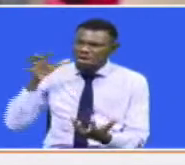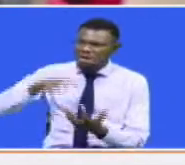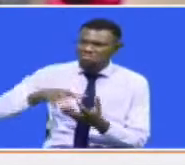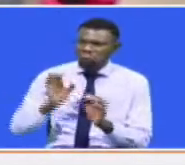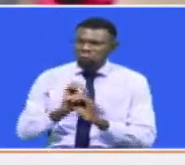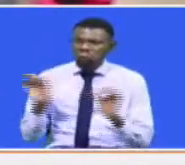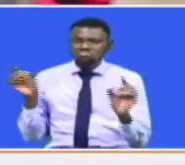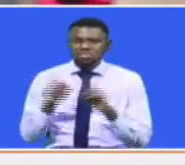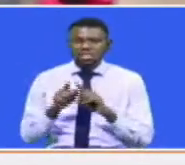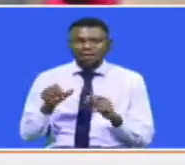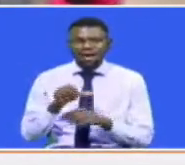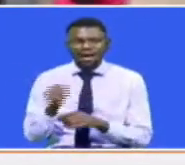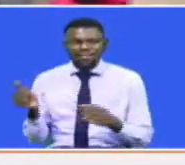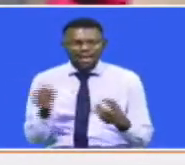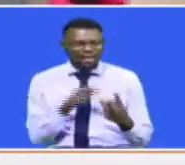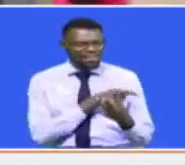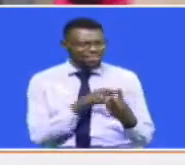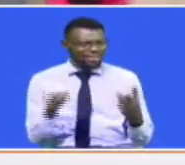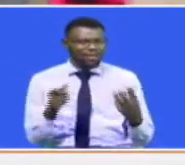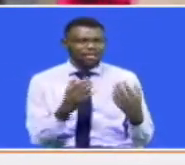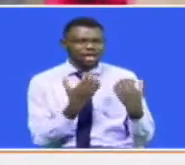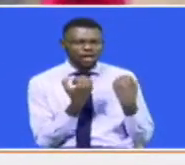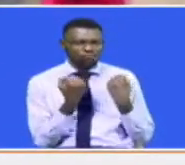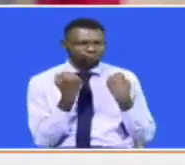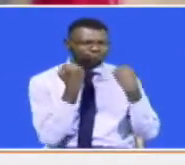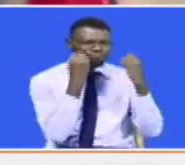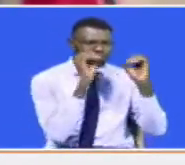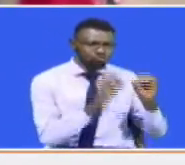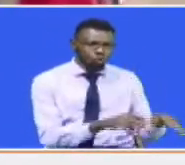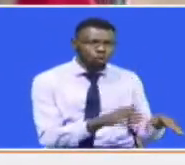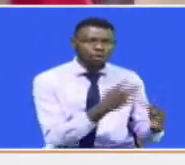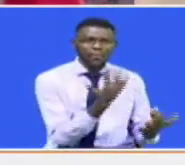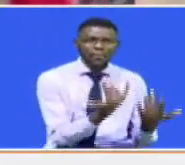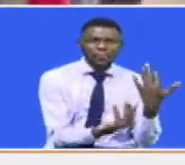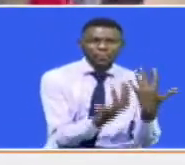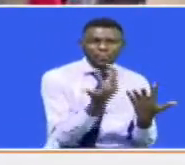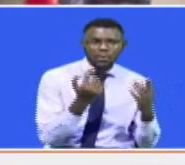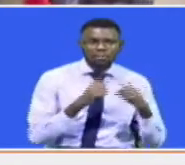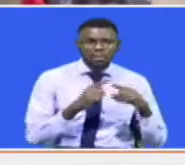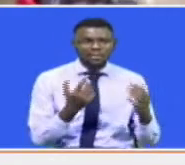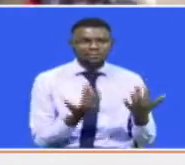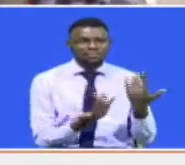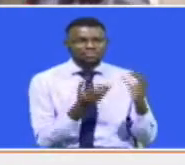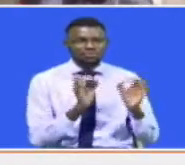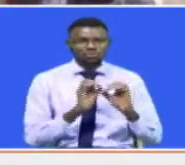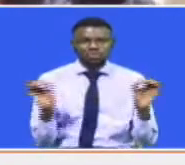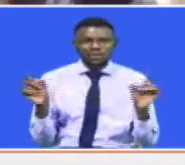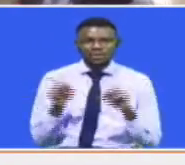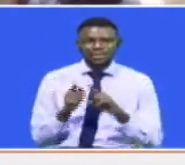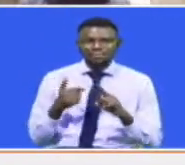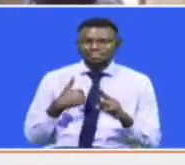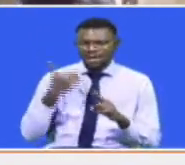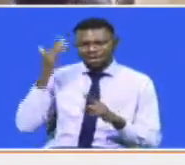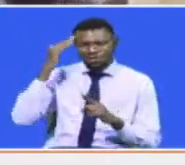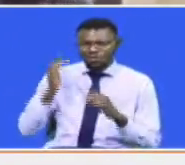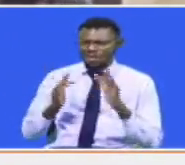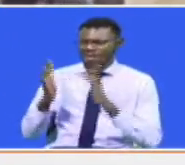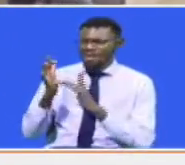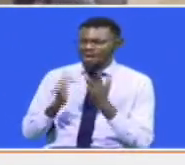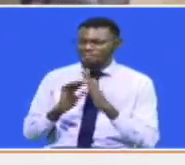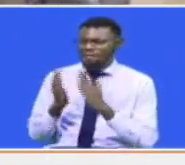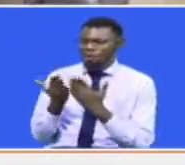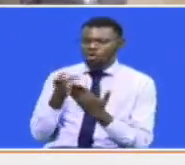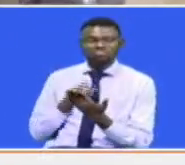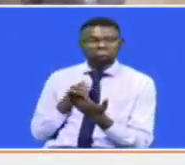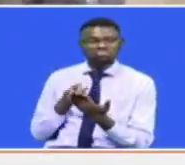katika tanuru ya moto. Nami chuo changu tayari nilikuwa motoni, chuo cha Biblia.